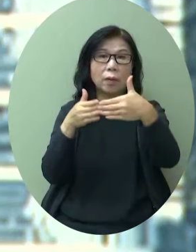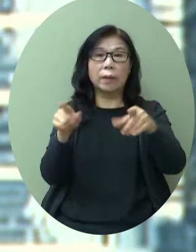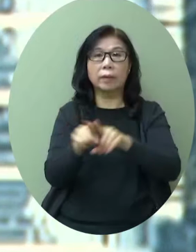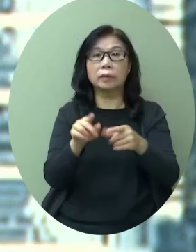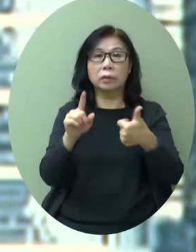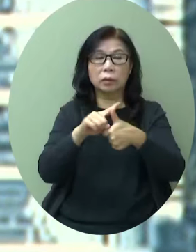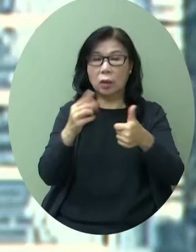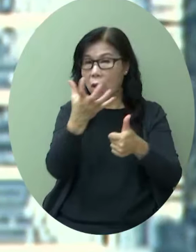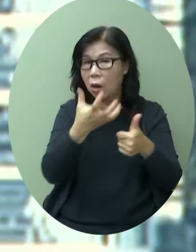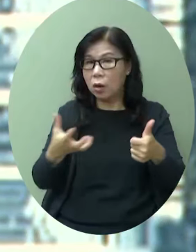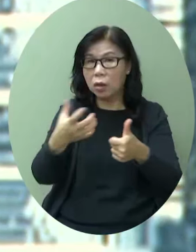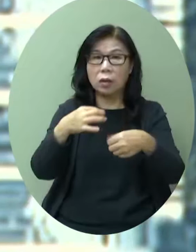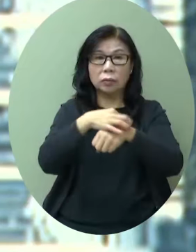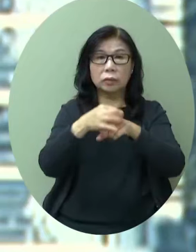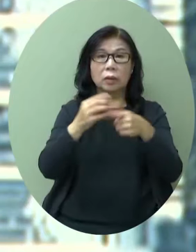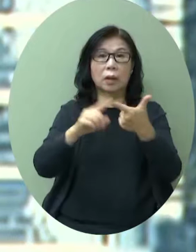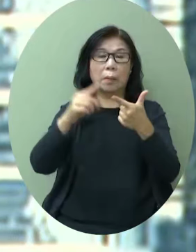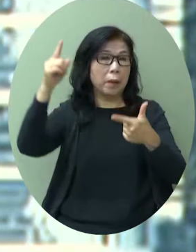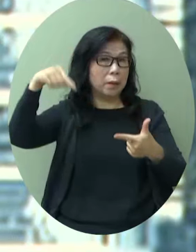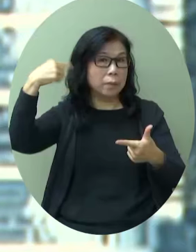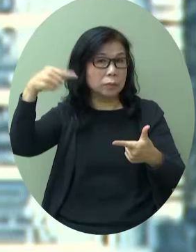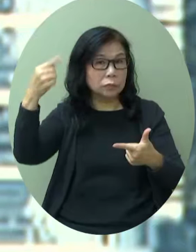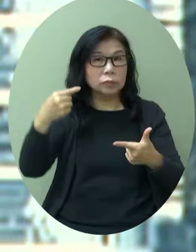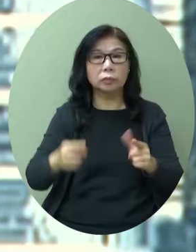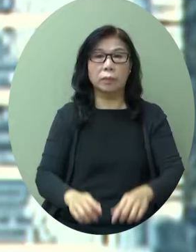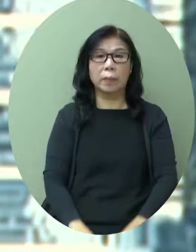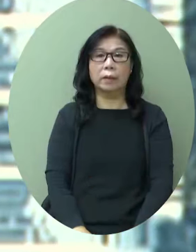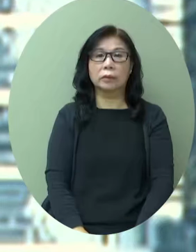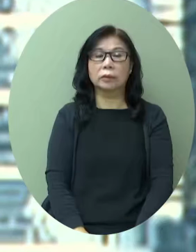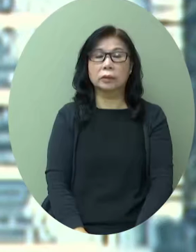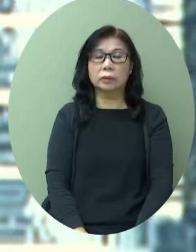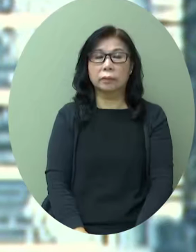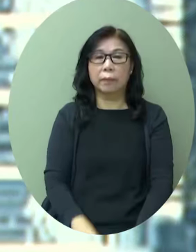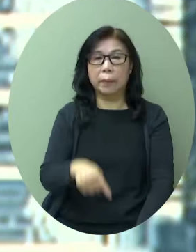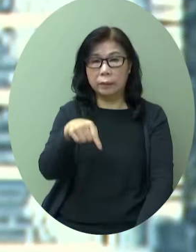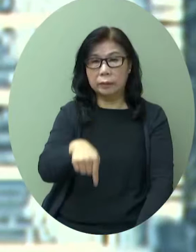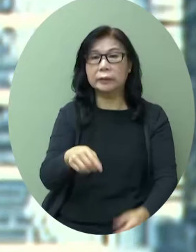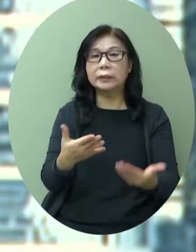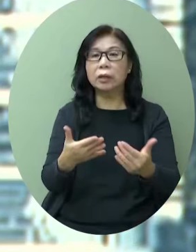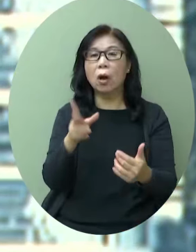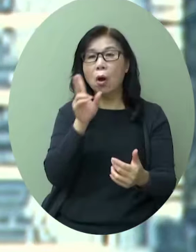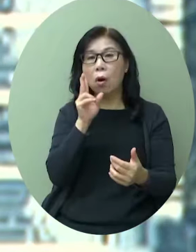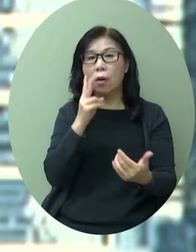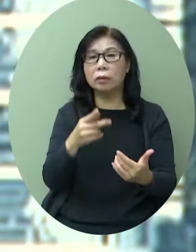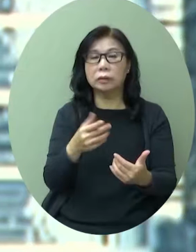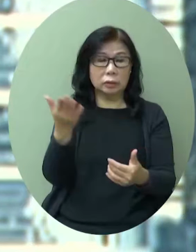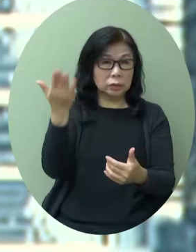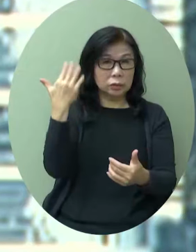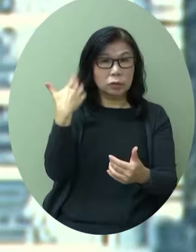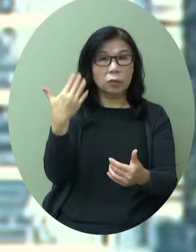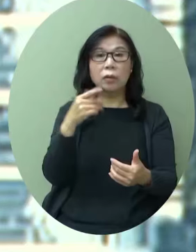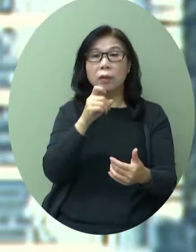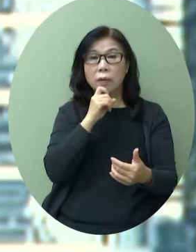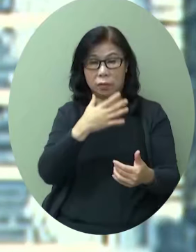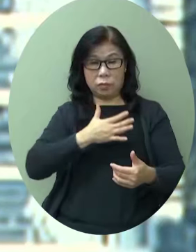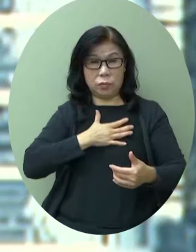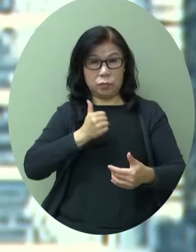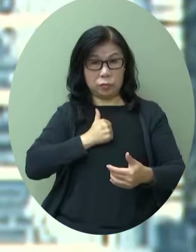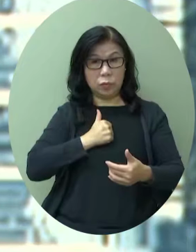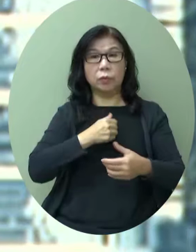如係歐洲啲國家啦，同埋美國啦。咁所以我哋就做咗一啲嘅。喺之前我哋已經做咗一